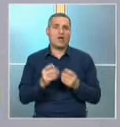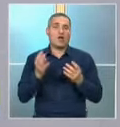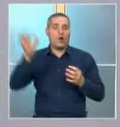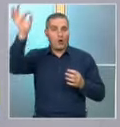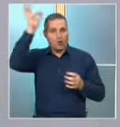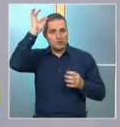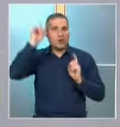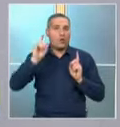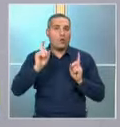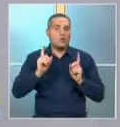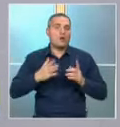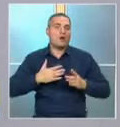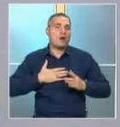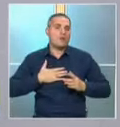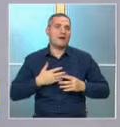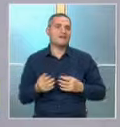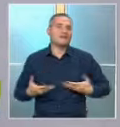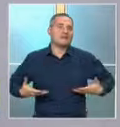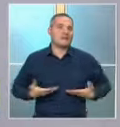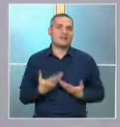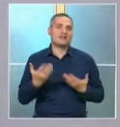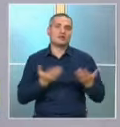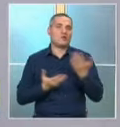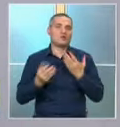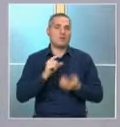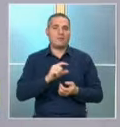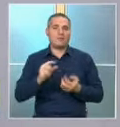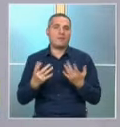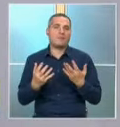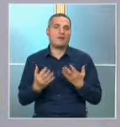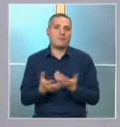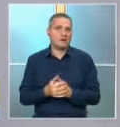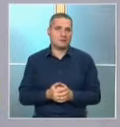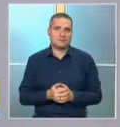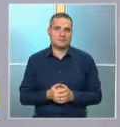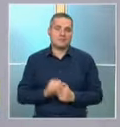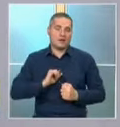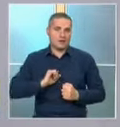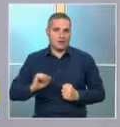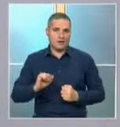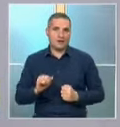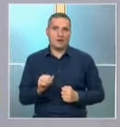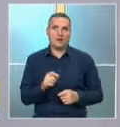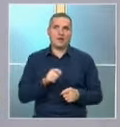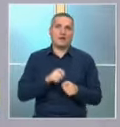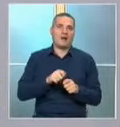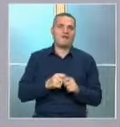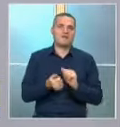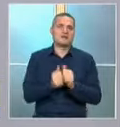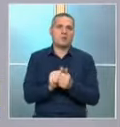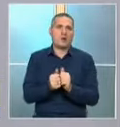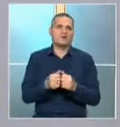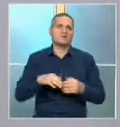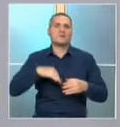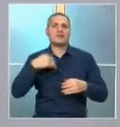Ученици, които имат интерес към учебен предмет математика и осъществяват спорт,